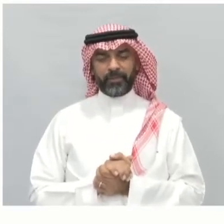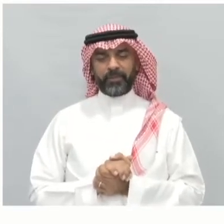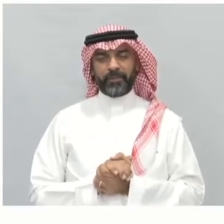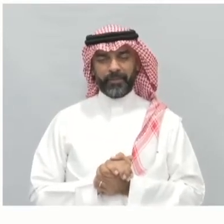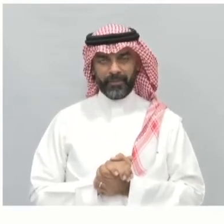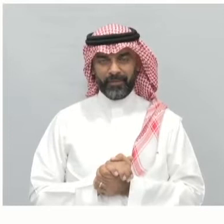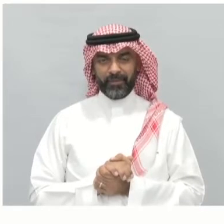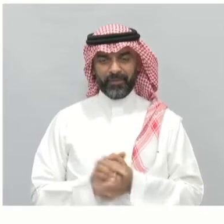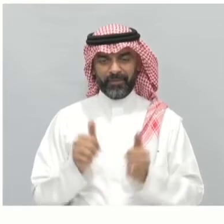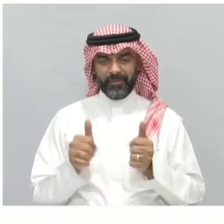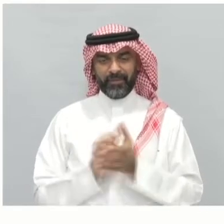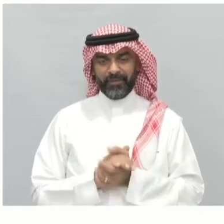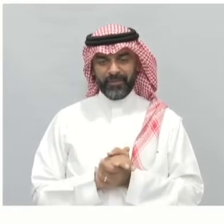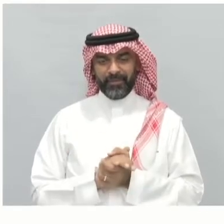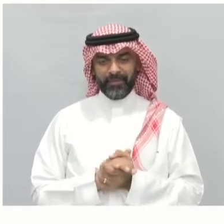المكتب